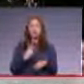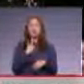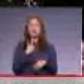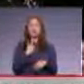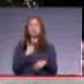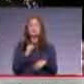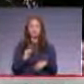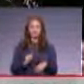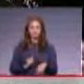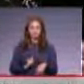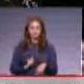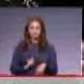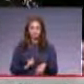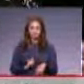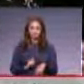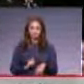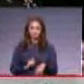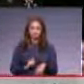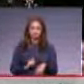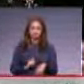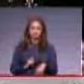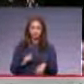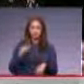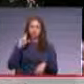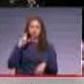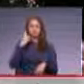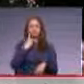دي الا اذا كنت واخده شايات كتير بقى